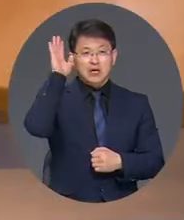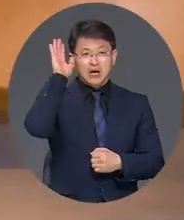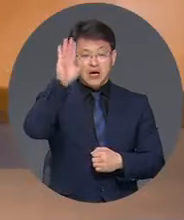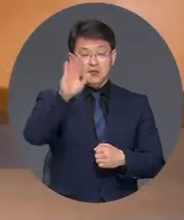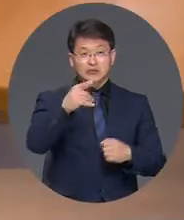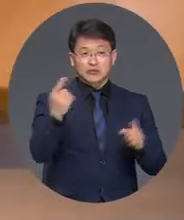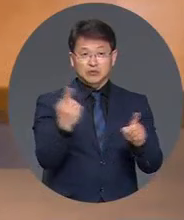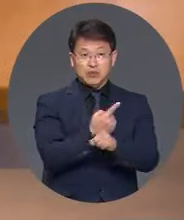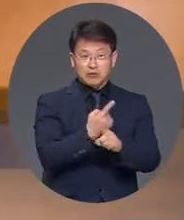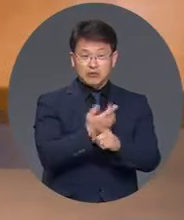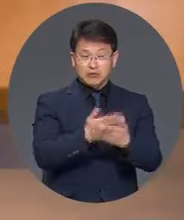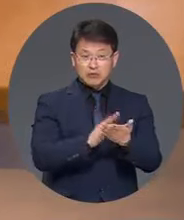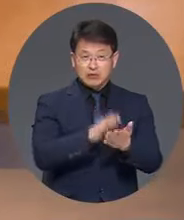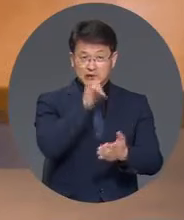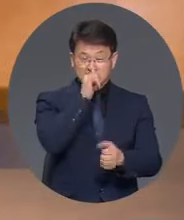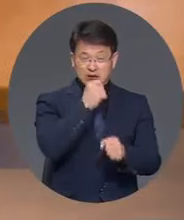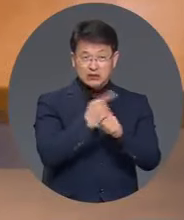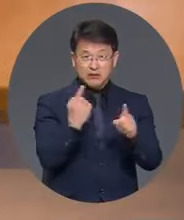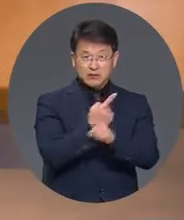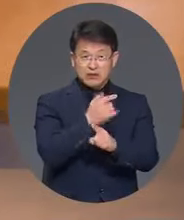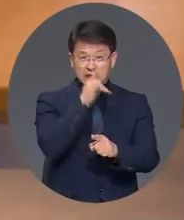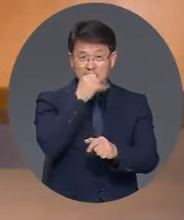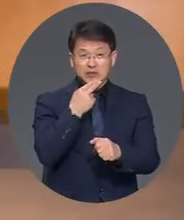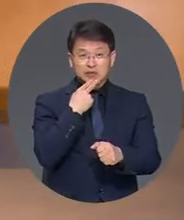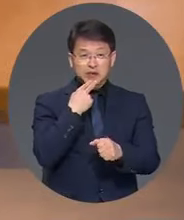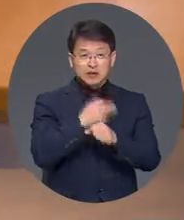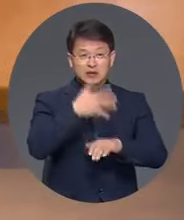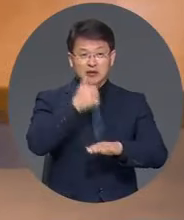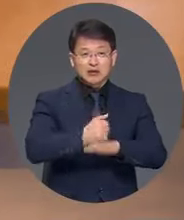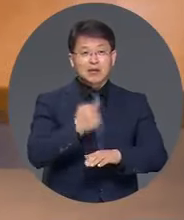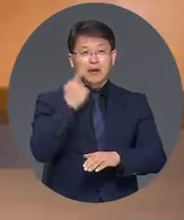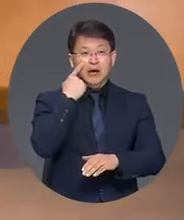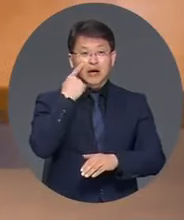것들이 고쳐지는지 안 고쳐지는지는 뭐